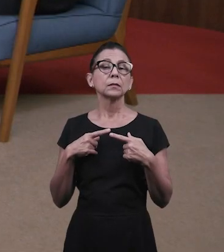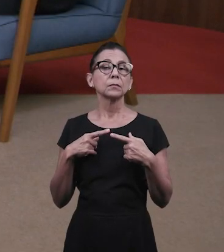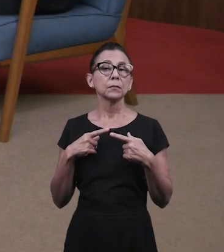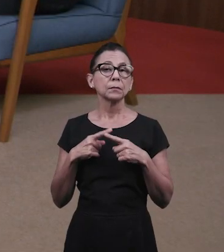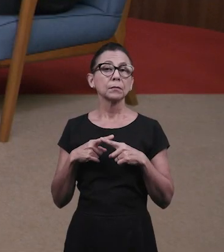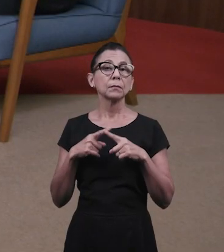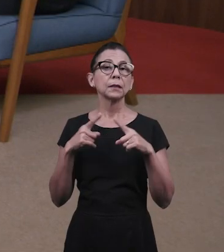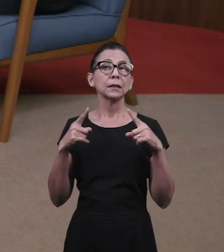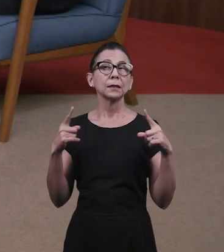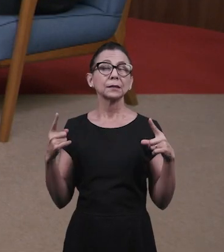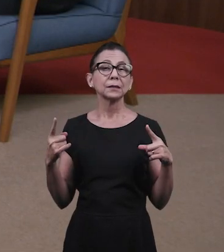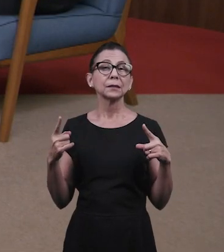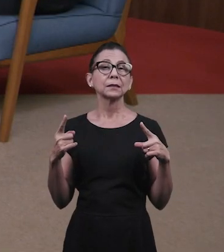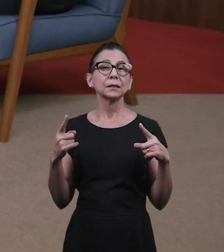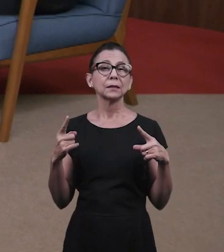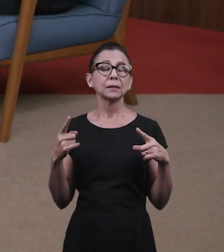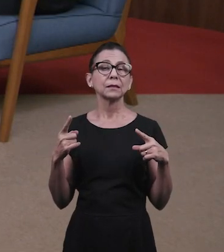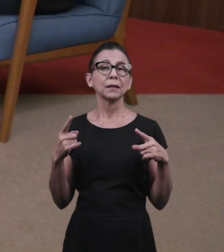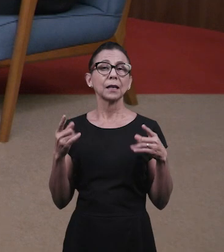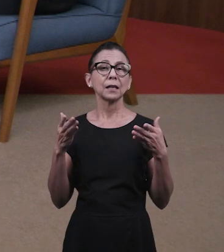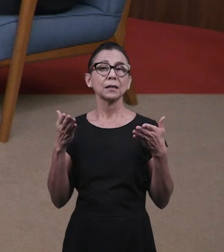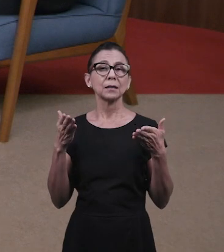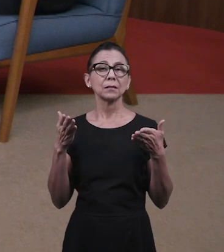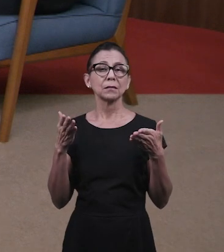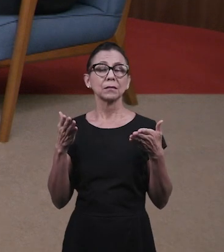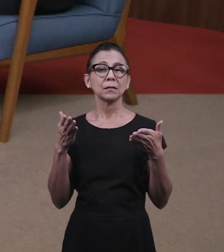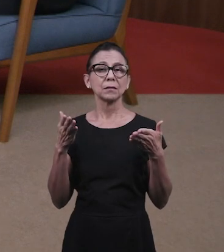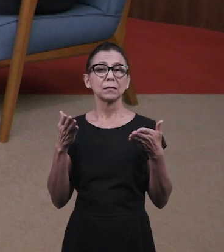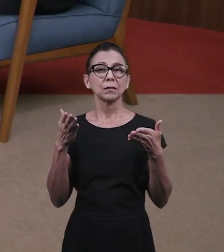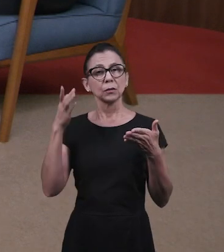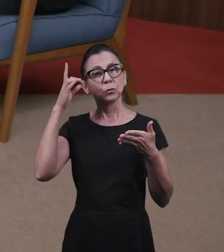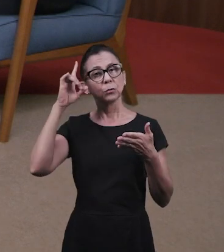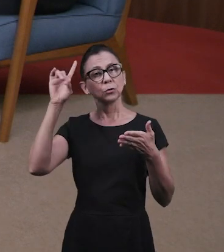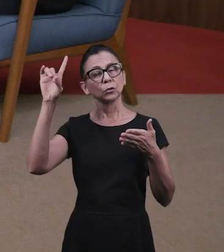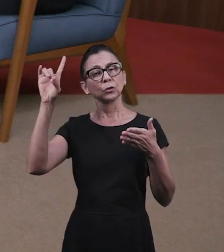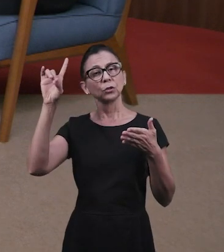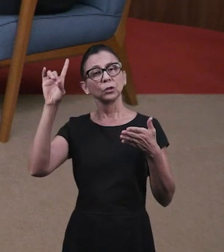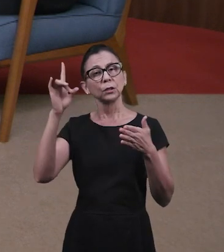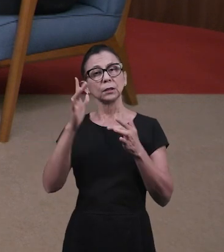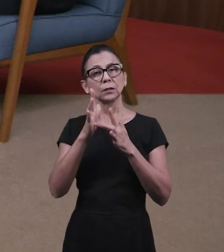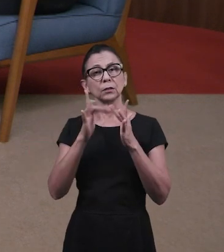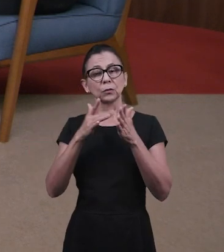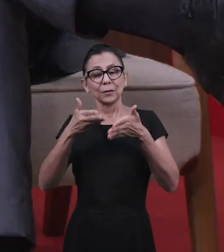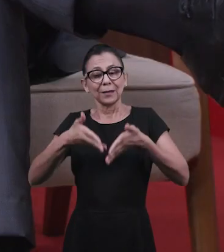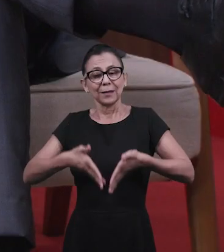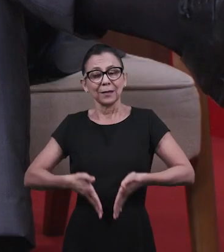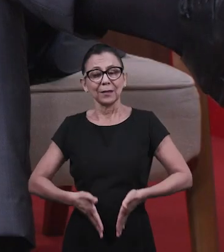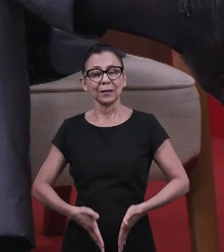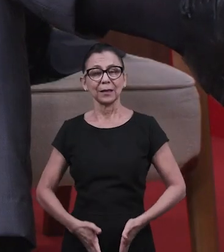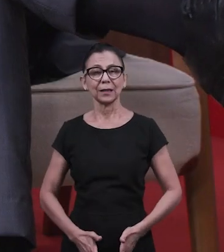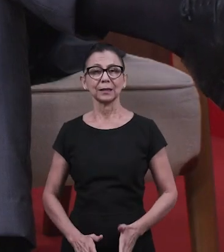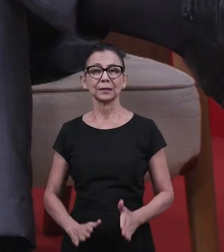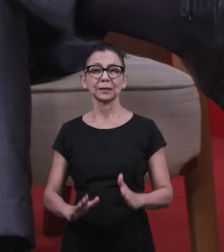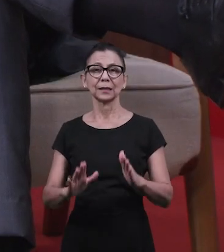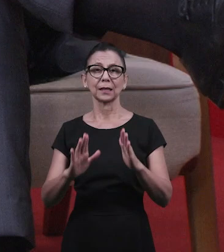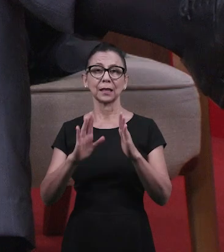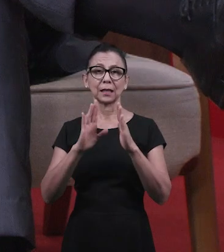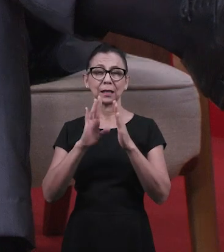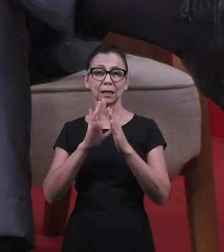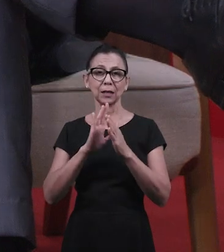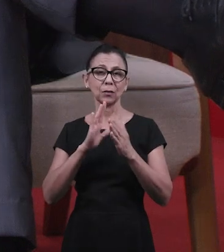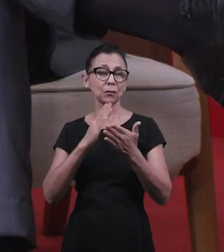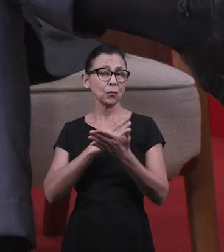dire, depuis la naissance du Seigneur Jésus, il a fait face au projet de, le projet de Dieu Père.